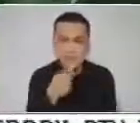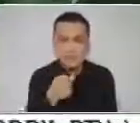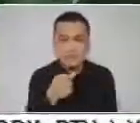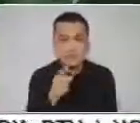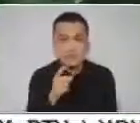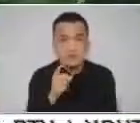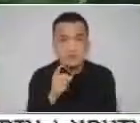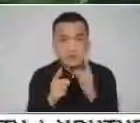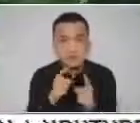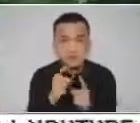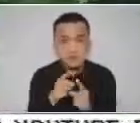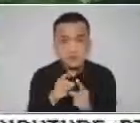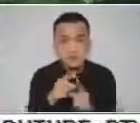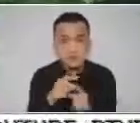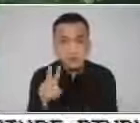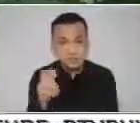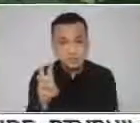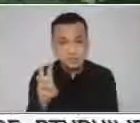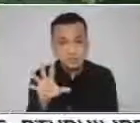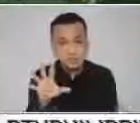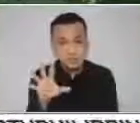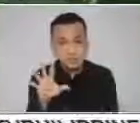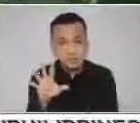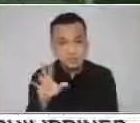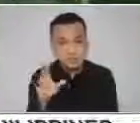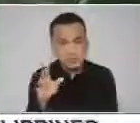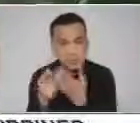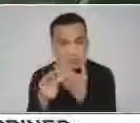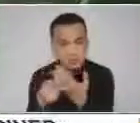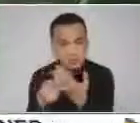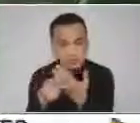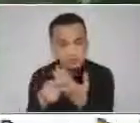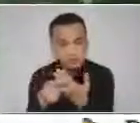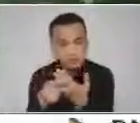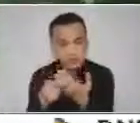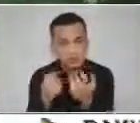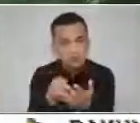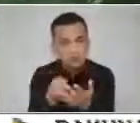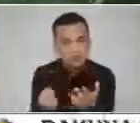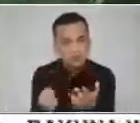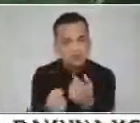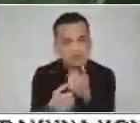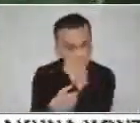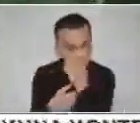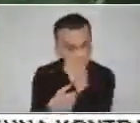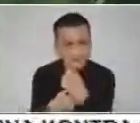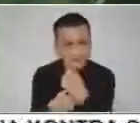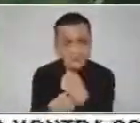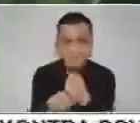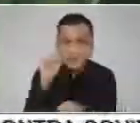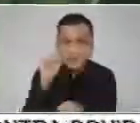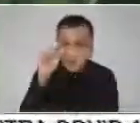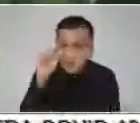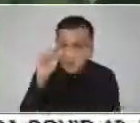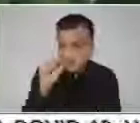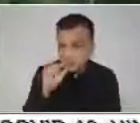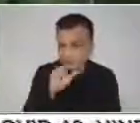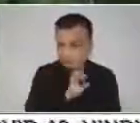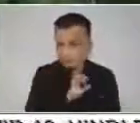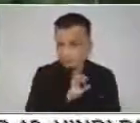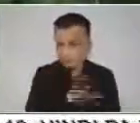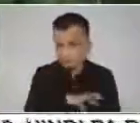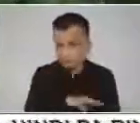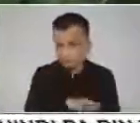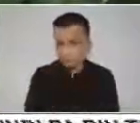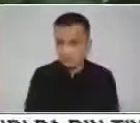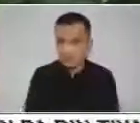para makakuha sila ng transportation subsidy mula sa DA. Kasi pag facilitated ng DA, wala nang gagastusin doon sa